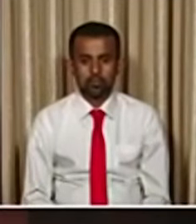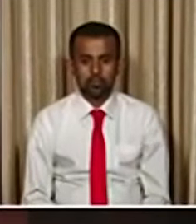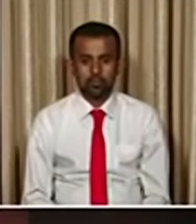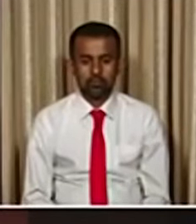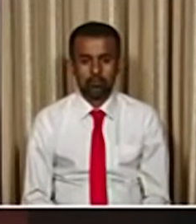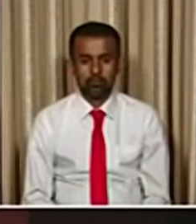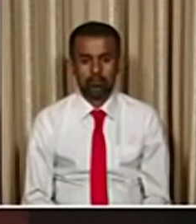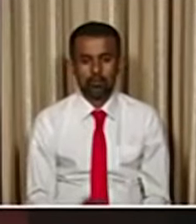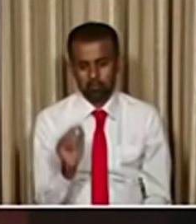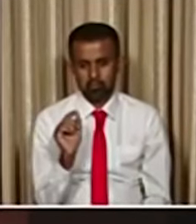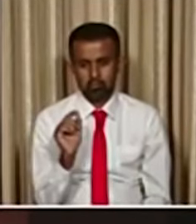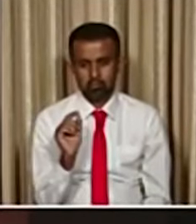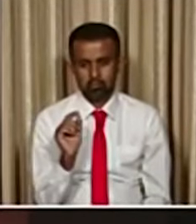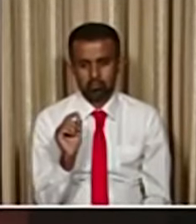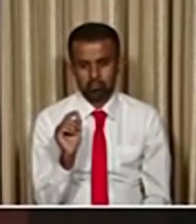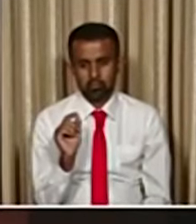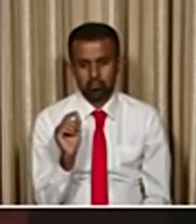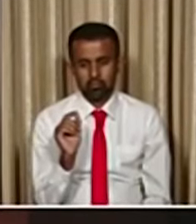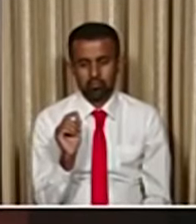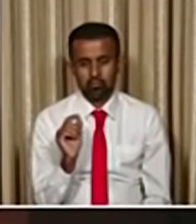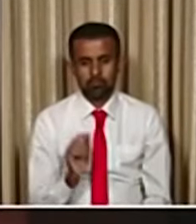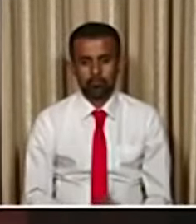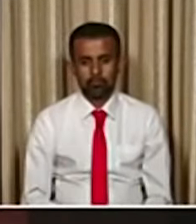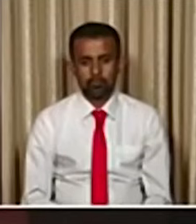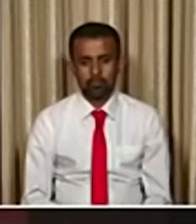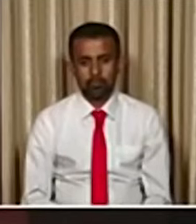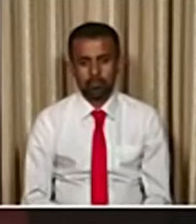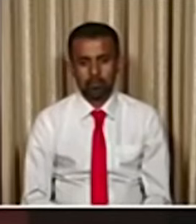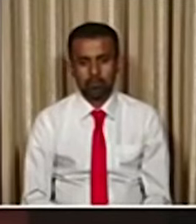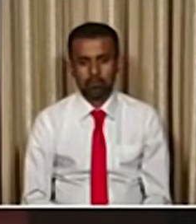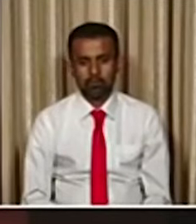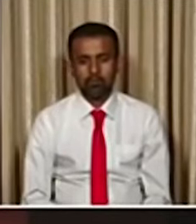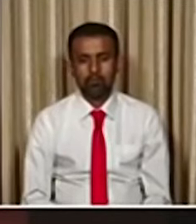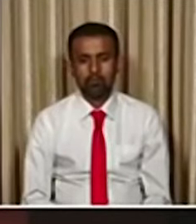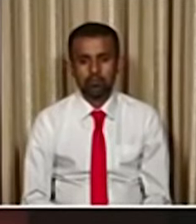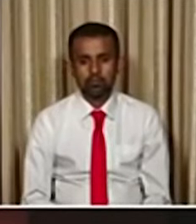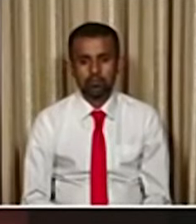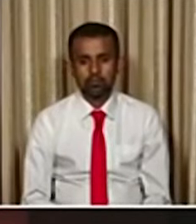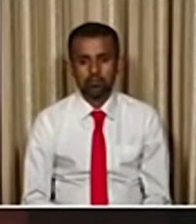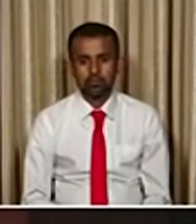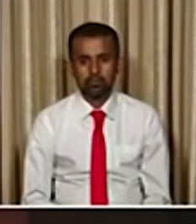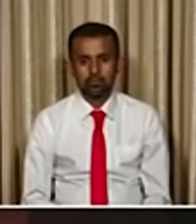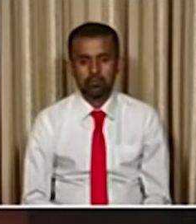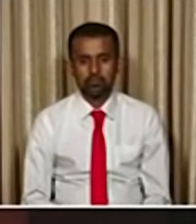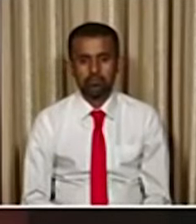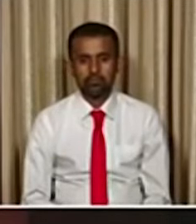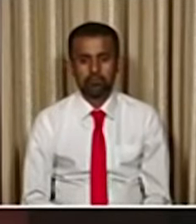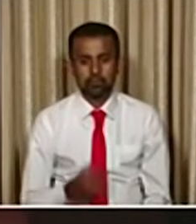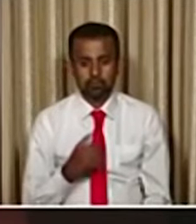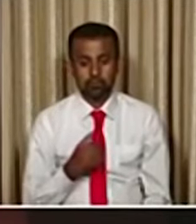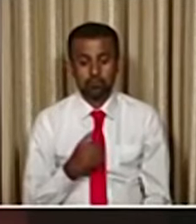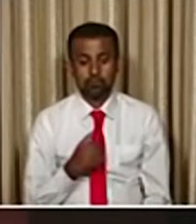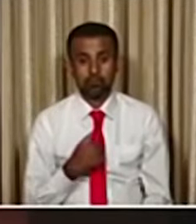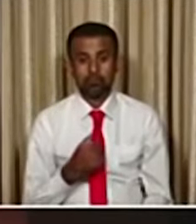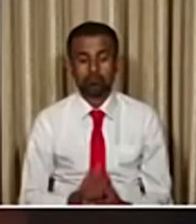අමතුමා තප්පරයක් please just one second I have just one or two more questions which are also directed towards you. Just allow me